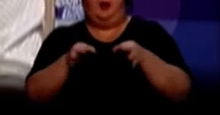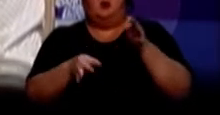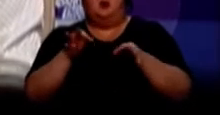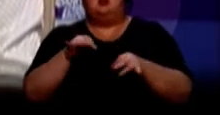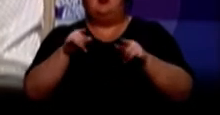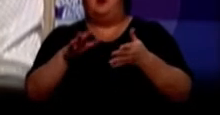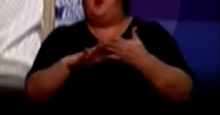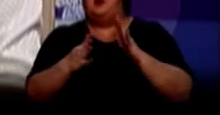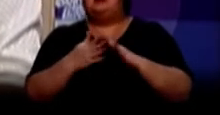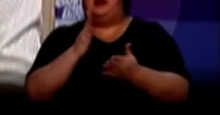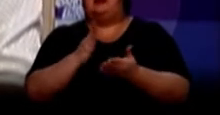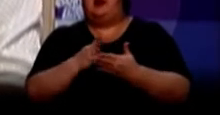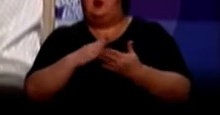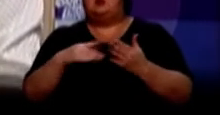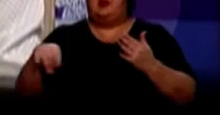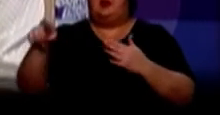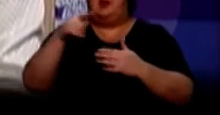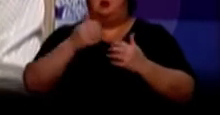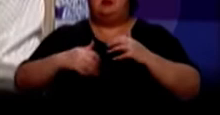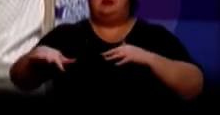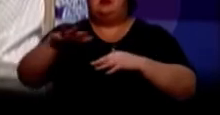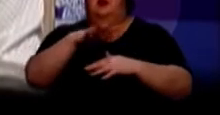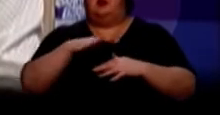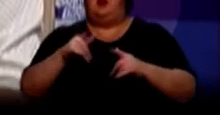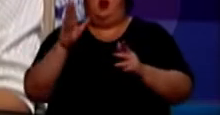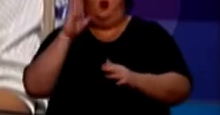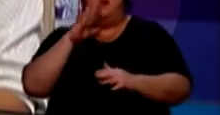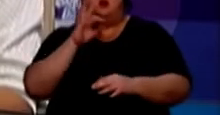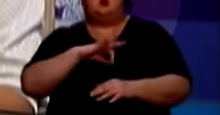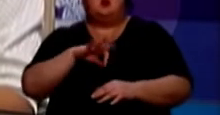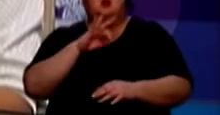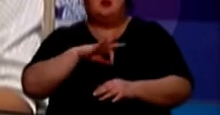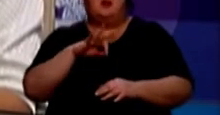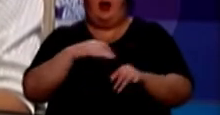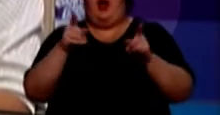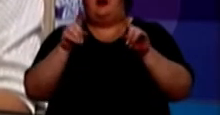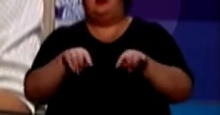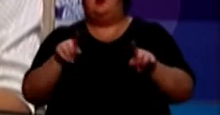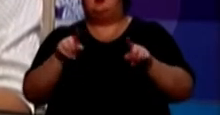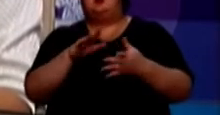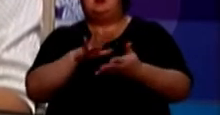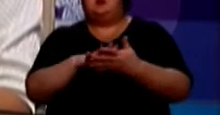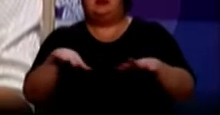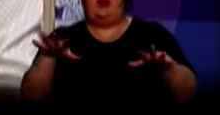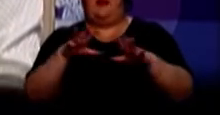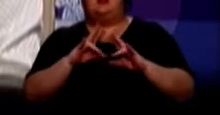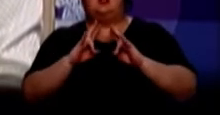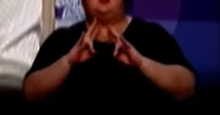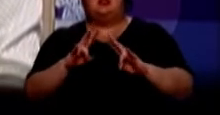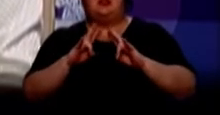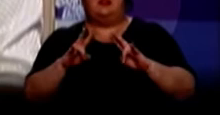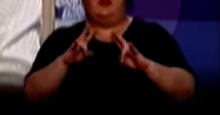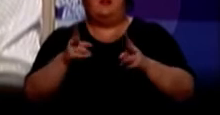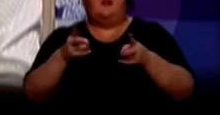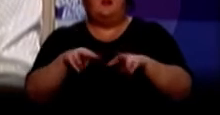знаходиться навколишнє середовище, яким повітрям ми дихаємо, яку воду споживаємо, тому що зі сміття всі шкідливі відходи, навіть ті, що